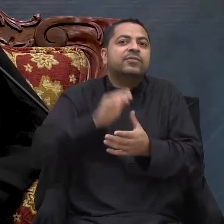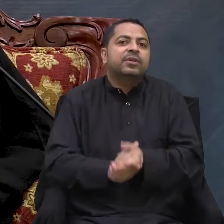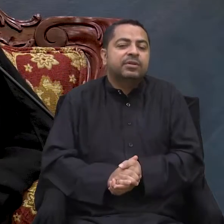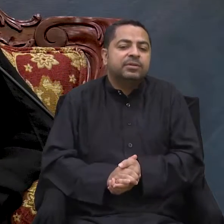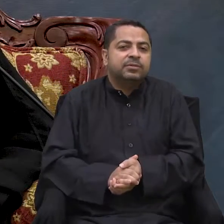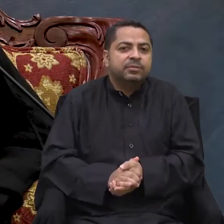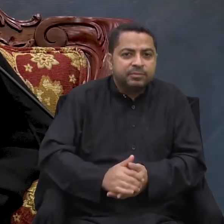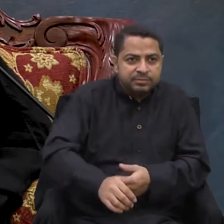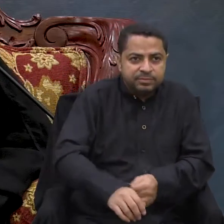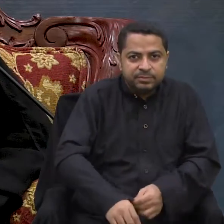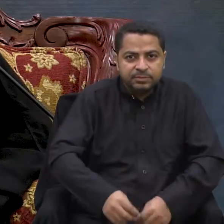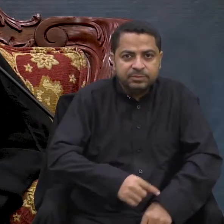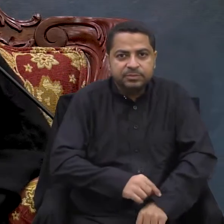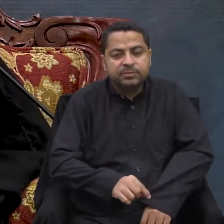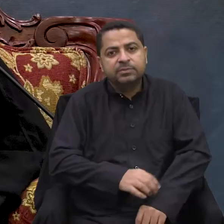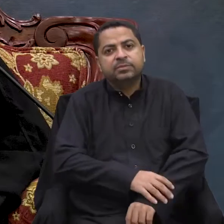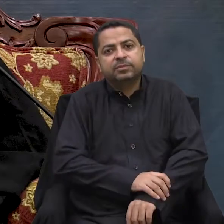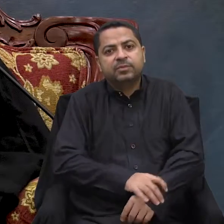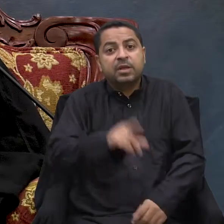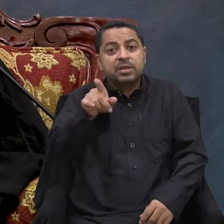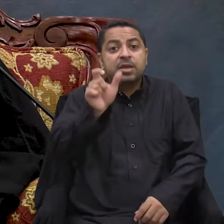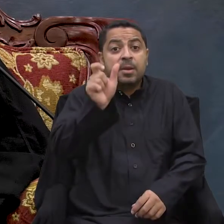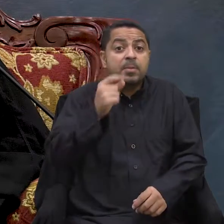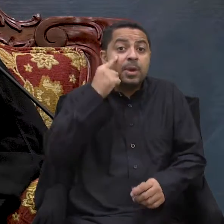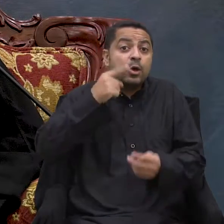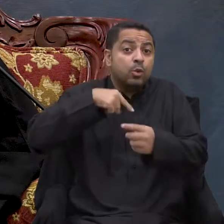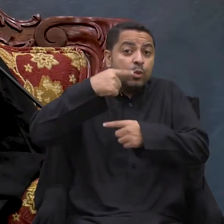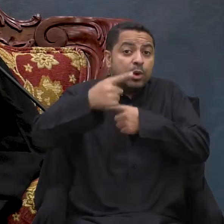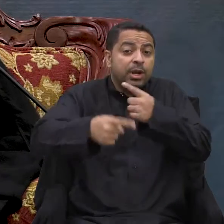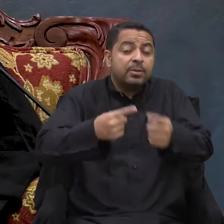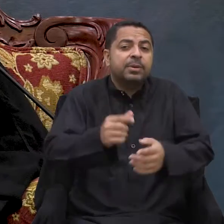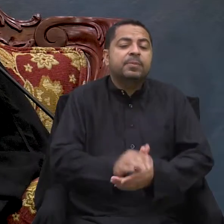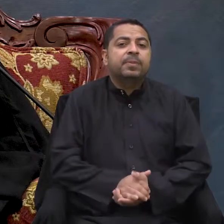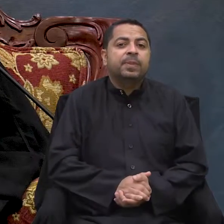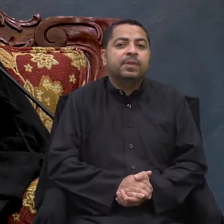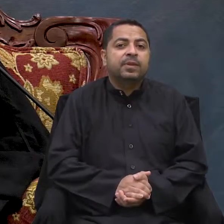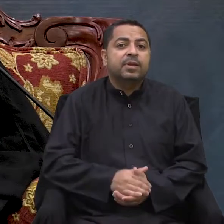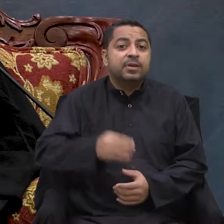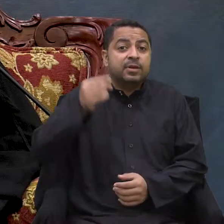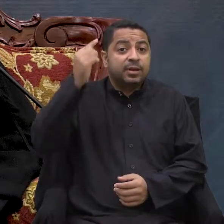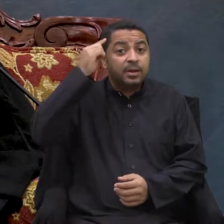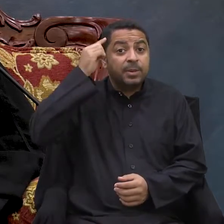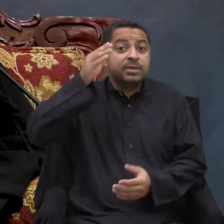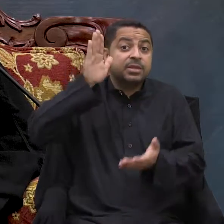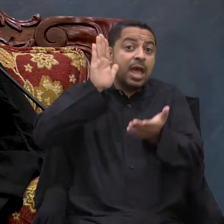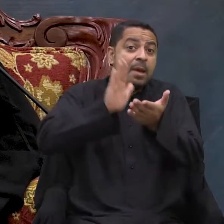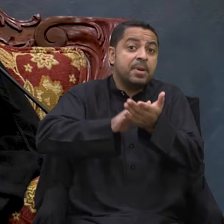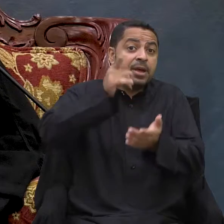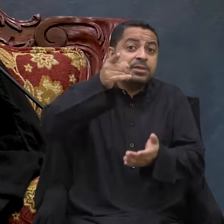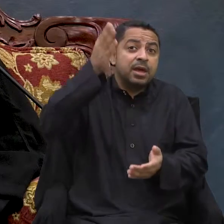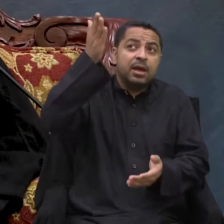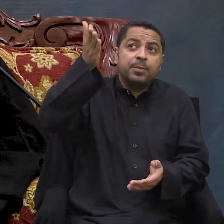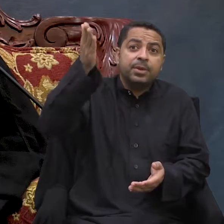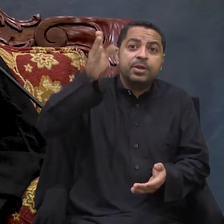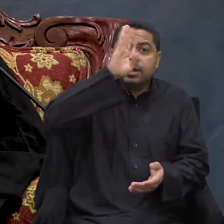الفضائل عندما يطبقها في حياته. هذا مما يعظنا به الحسين